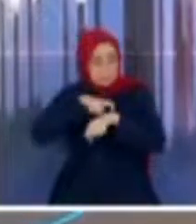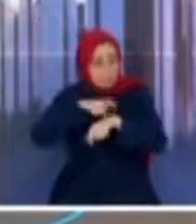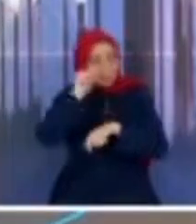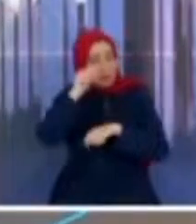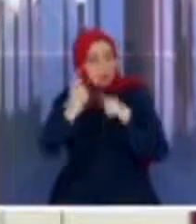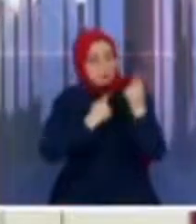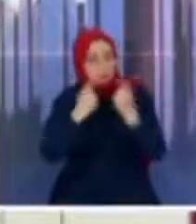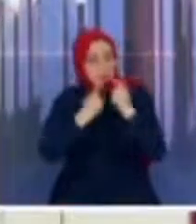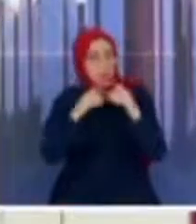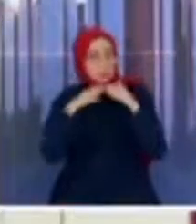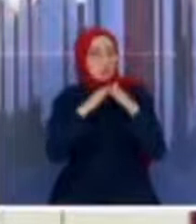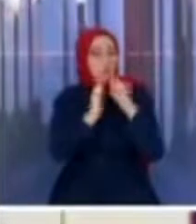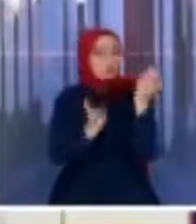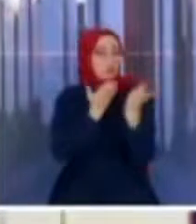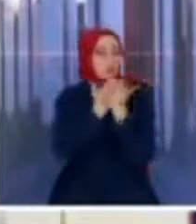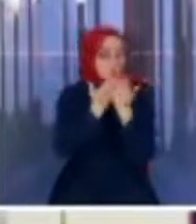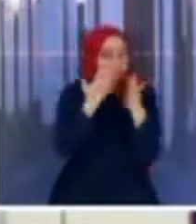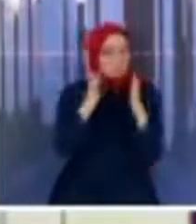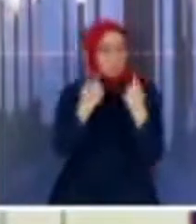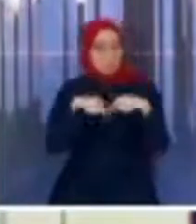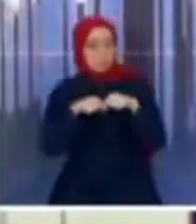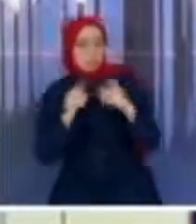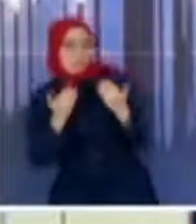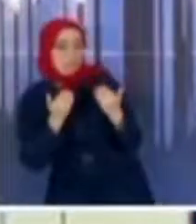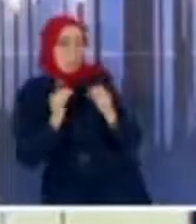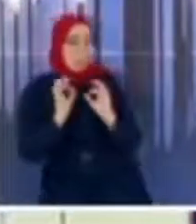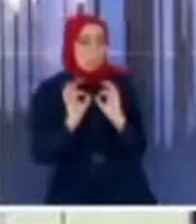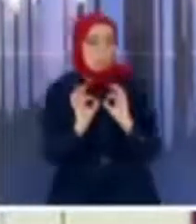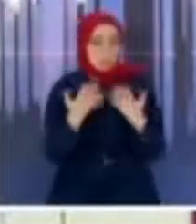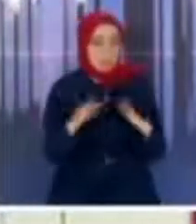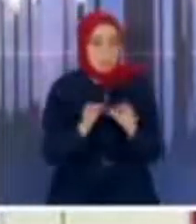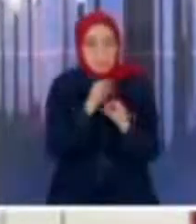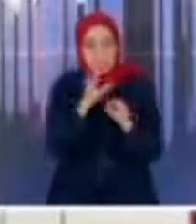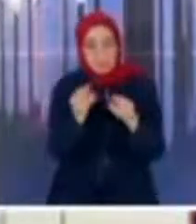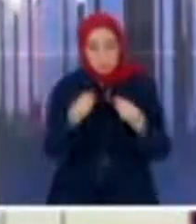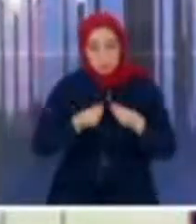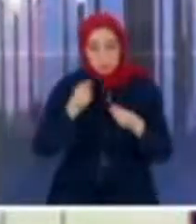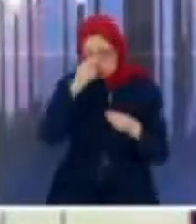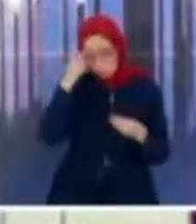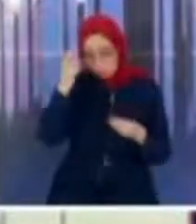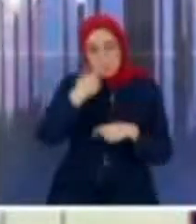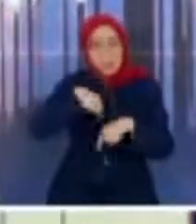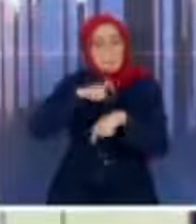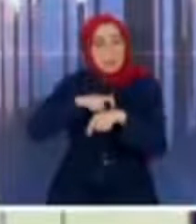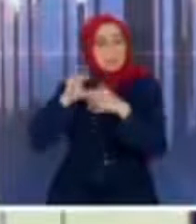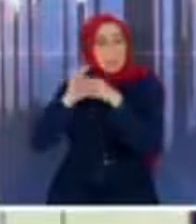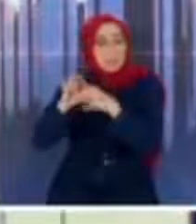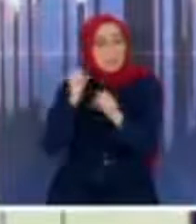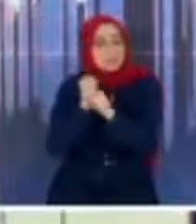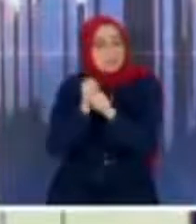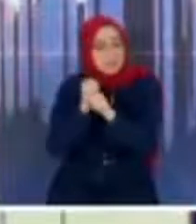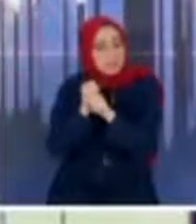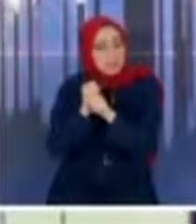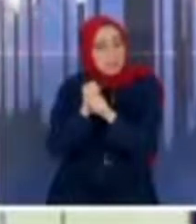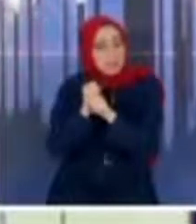مطلب ونستنوا في اجتماع المجلس البلدي اللي ان شاء الله يلقانا حل ويلقانا فضاء يكون تابع البلديه ونخصوه